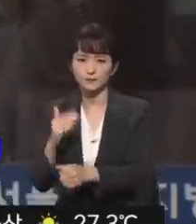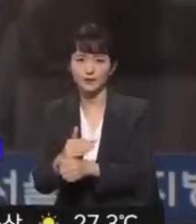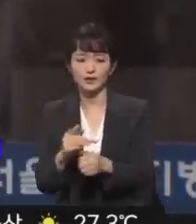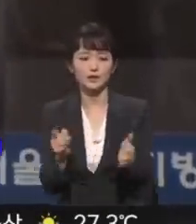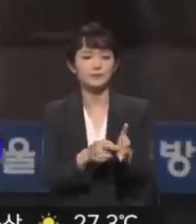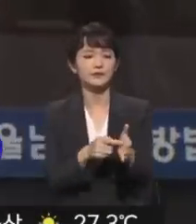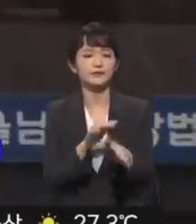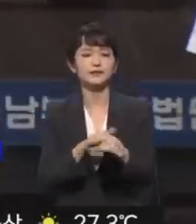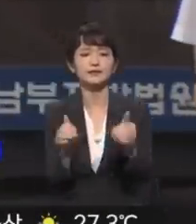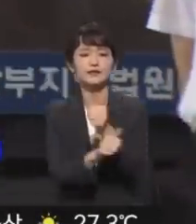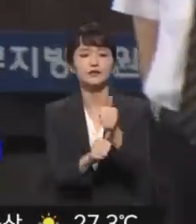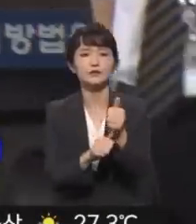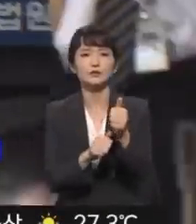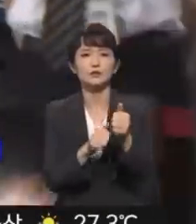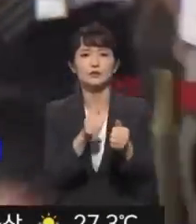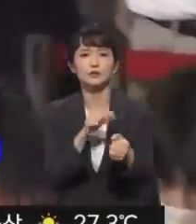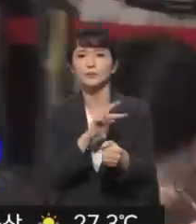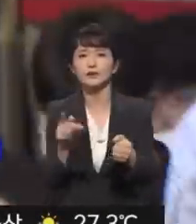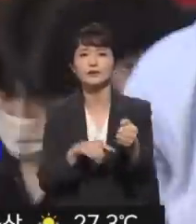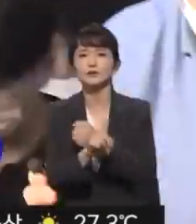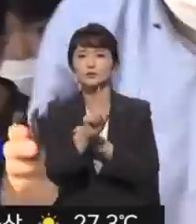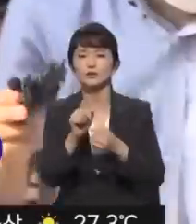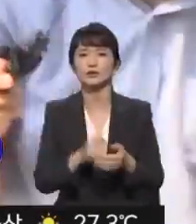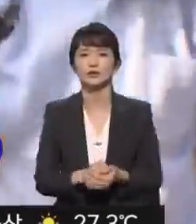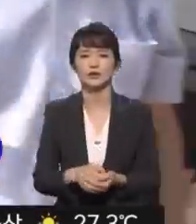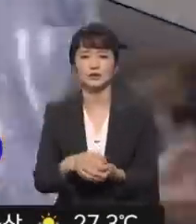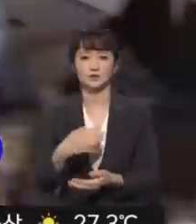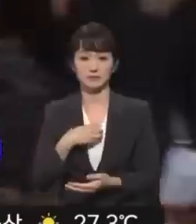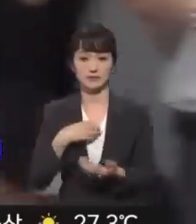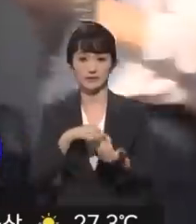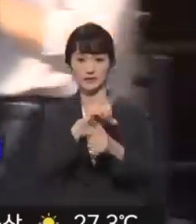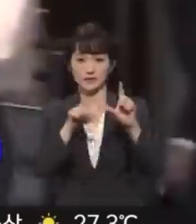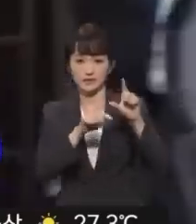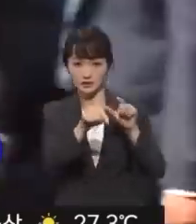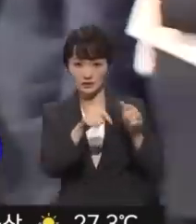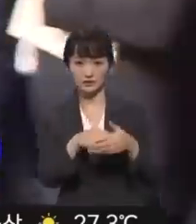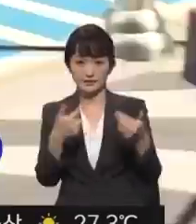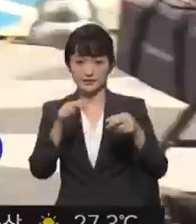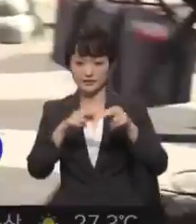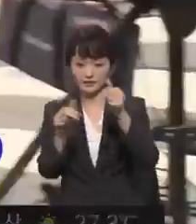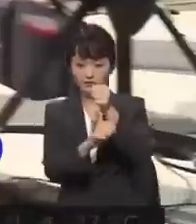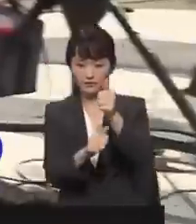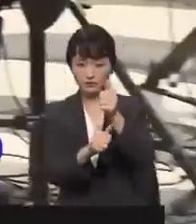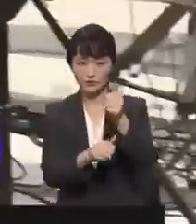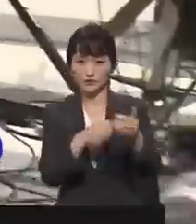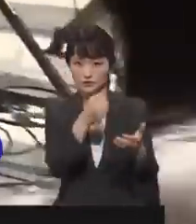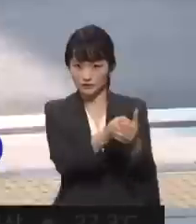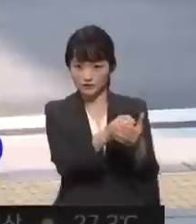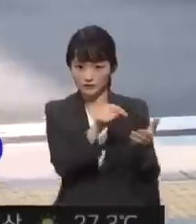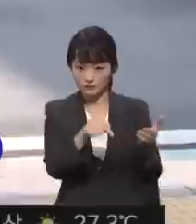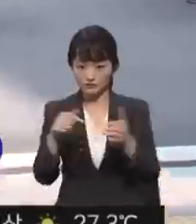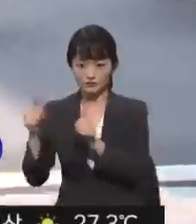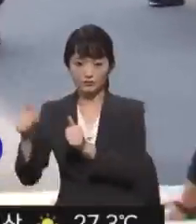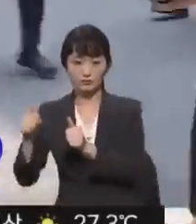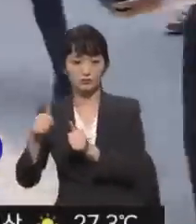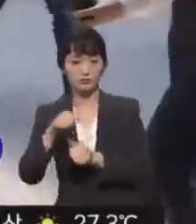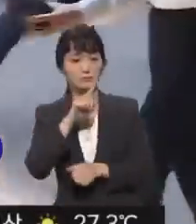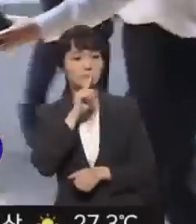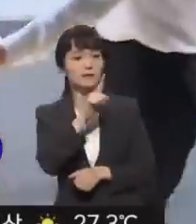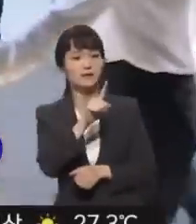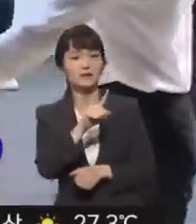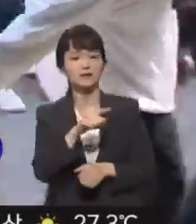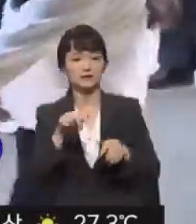전환하는 야영 겁니다 그래서 비장 당황 이라는 해석도 항행 정부 기관에도 내렸지만 은 거기에 대해서도 재판도 가 이것 향상은 아니다